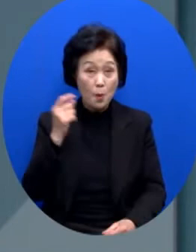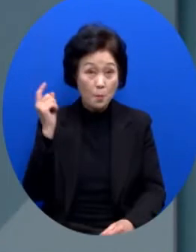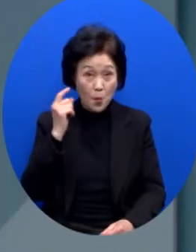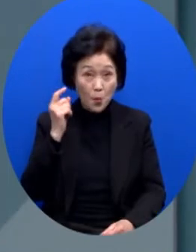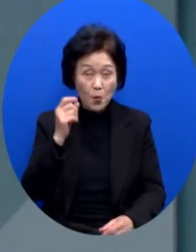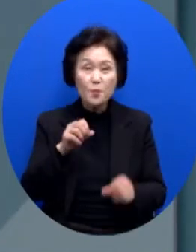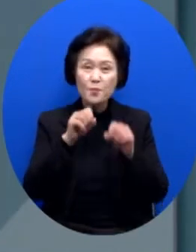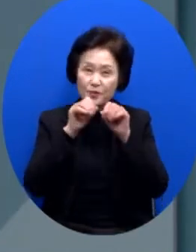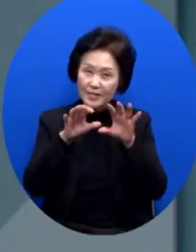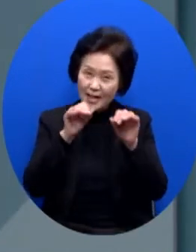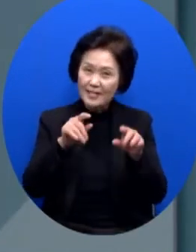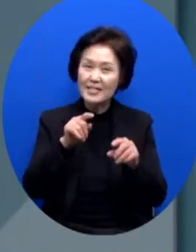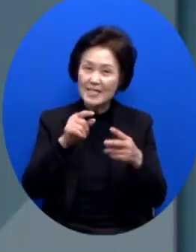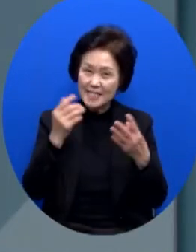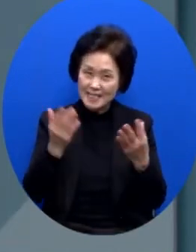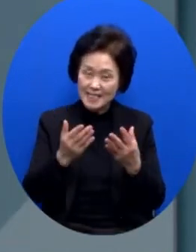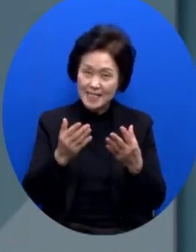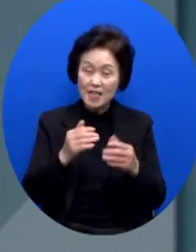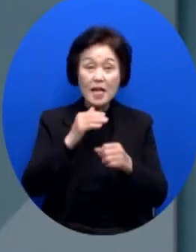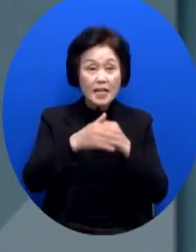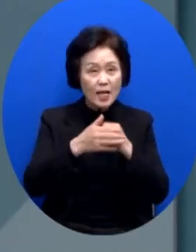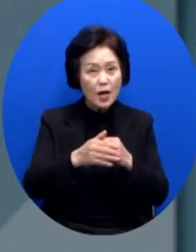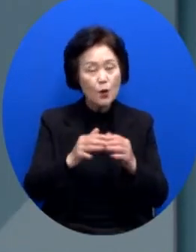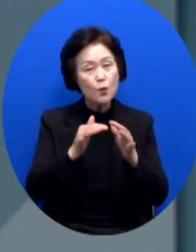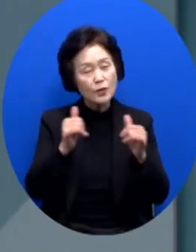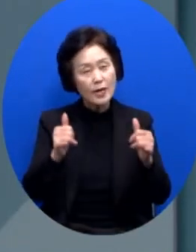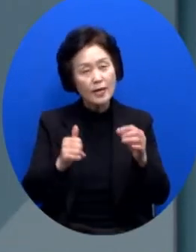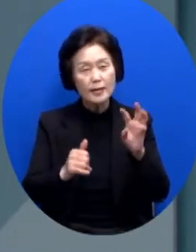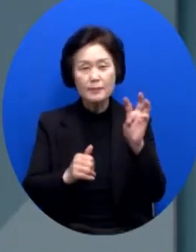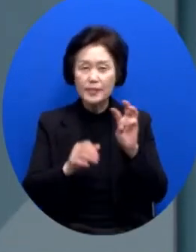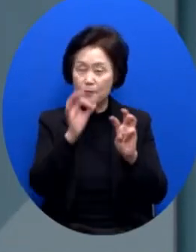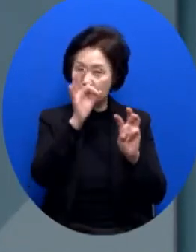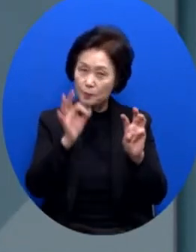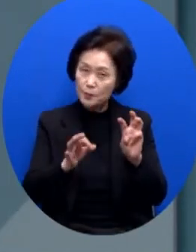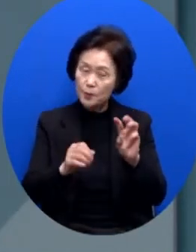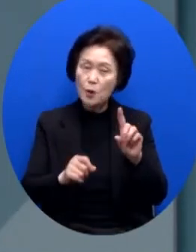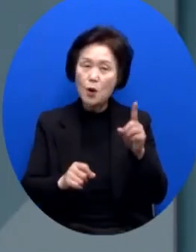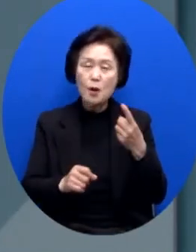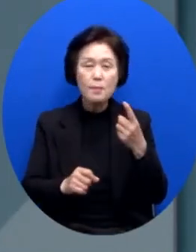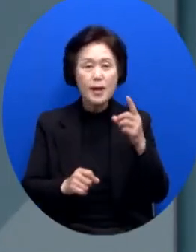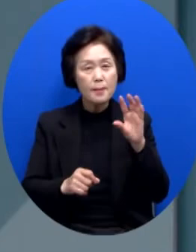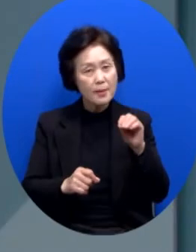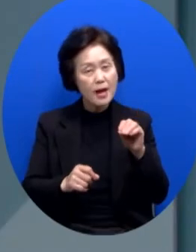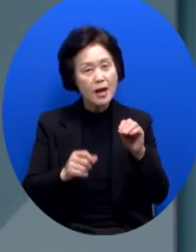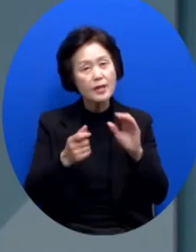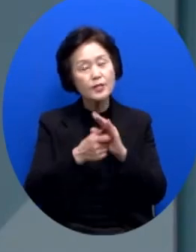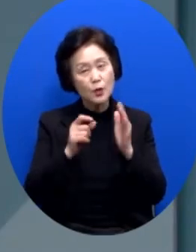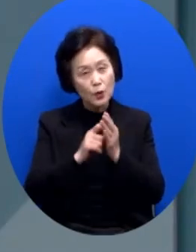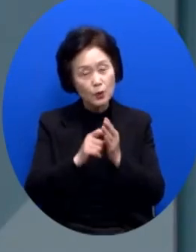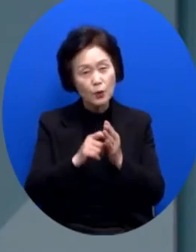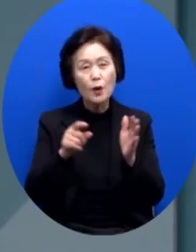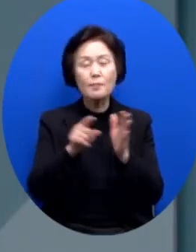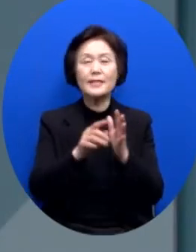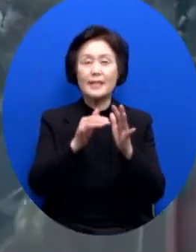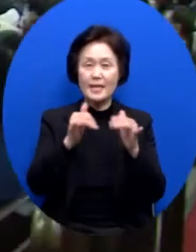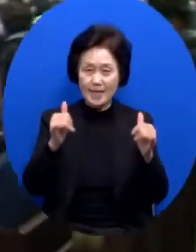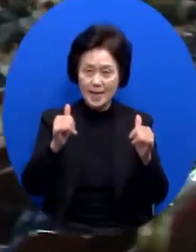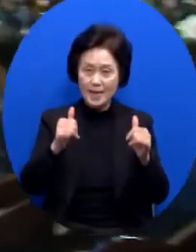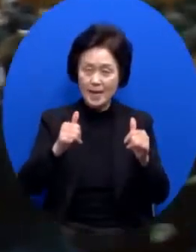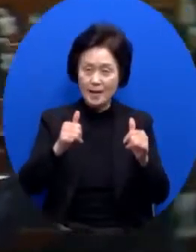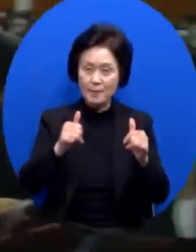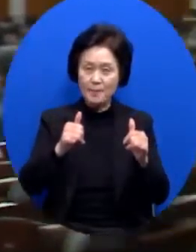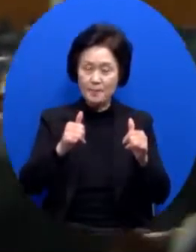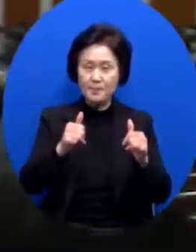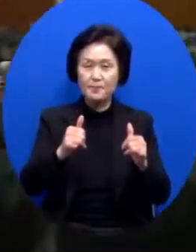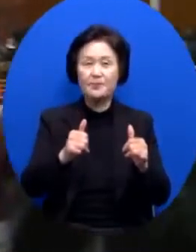되겠습니다 어 대구에 인구의 한 30% 100만 정도의 대구 기독교 신자를 가지자 하는 스루